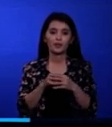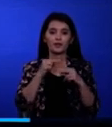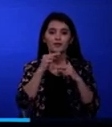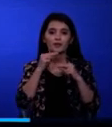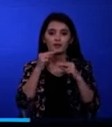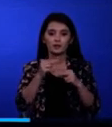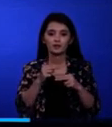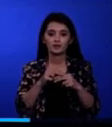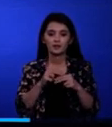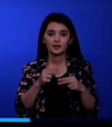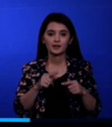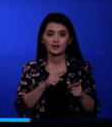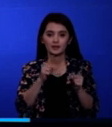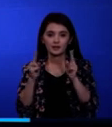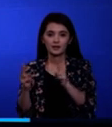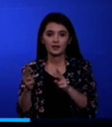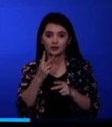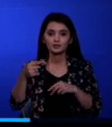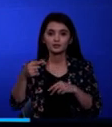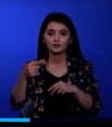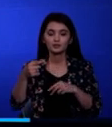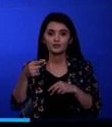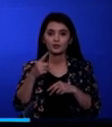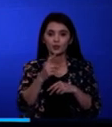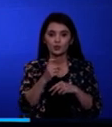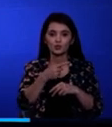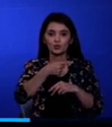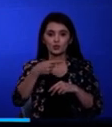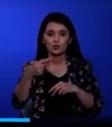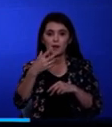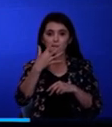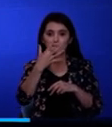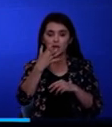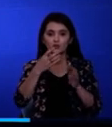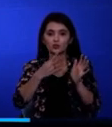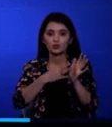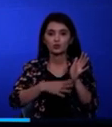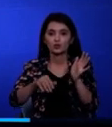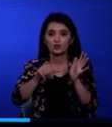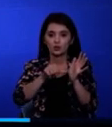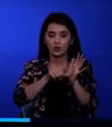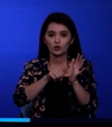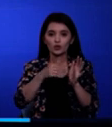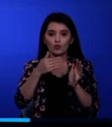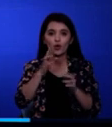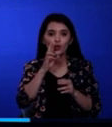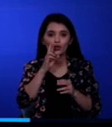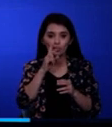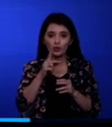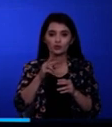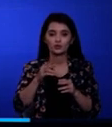Diqqat bilan navbatdagi topshiriqqa qaraymiz. 100 dan 596 bu noto'g'ri